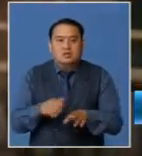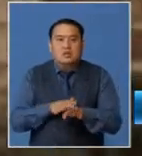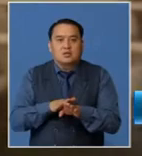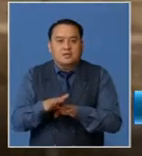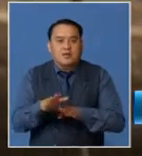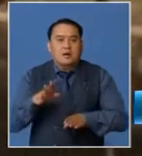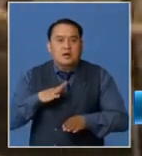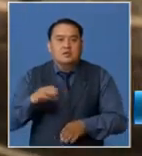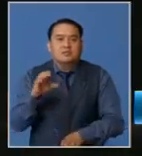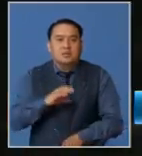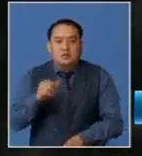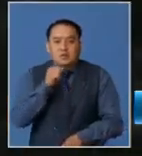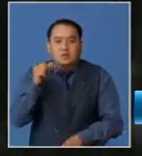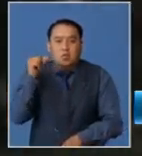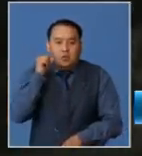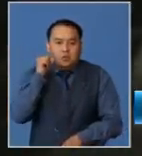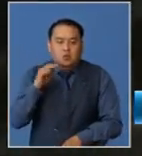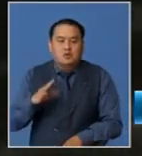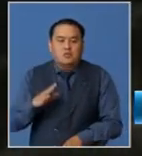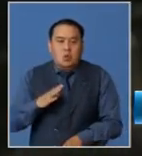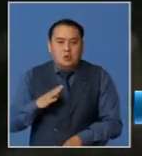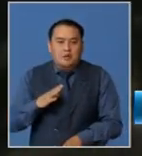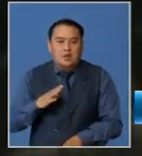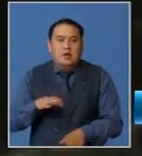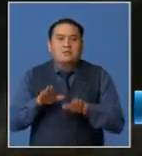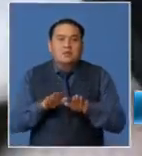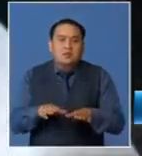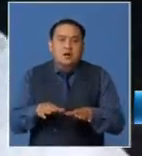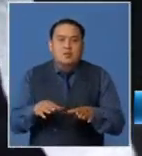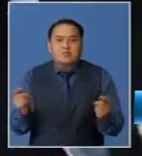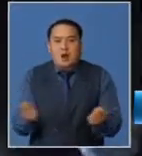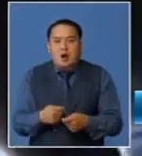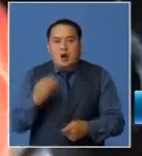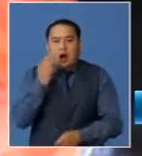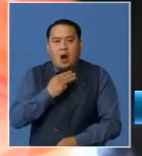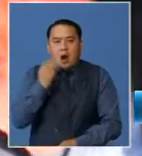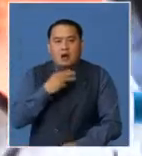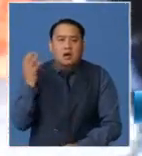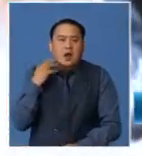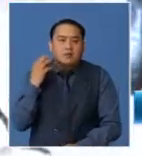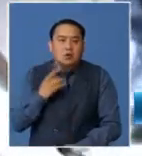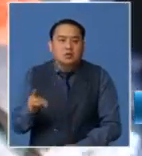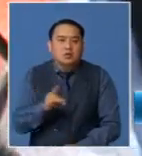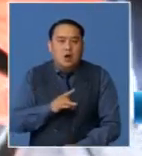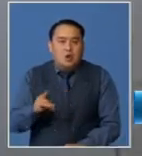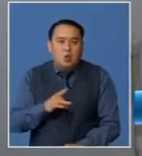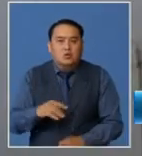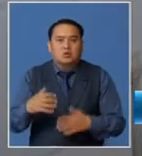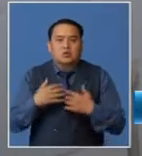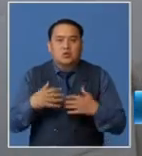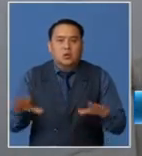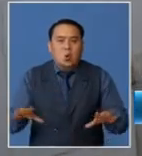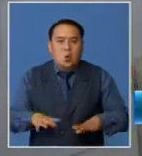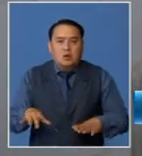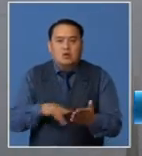преступную деятельность они осуществляли с сентября прошлого года. Местами их промыслов стали Каратальский и Кербулакский районы, а также